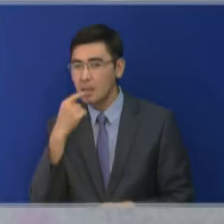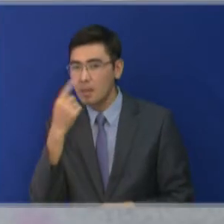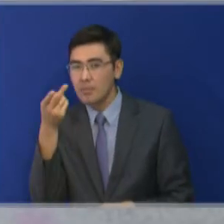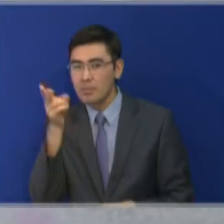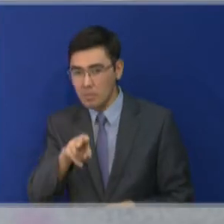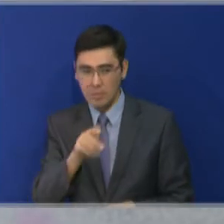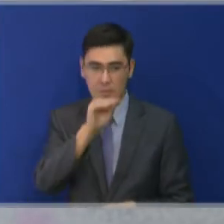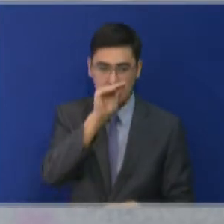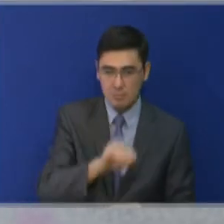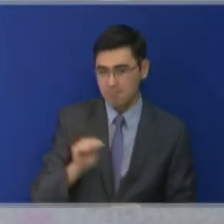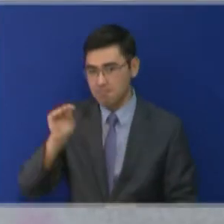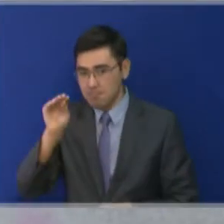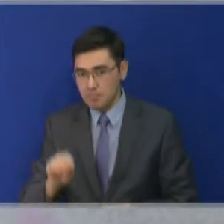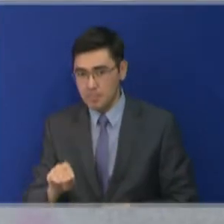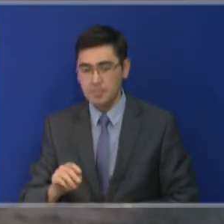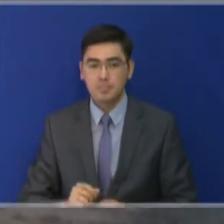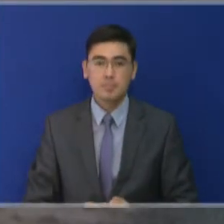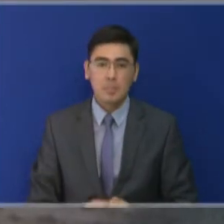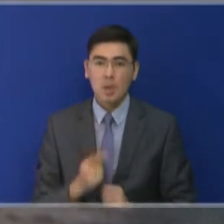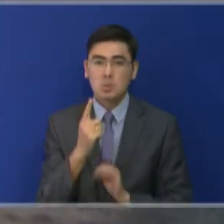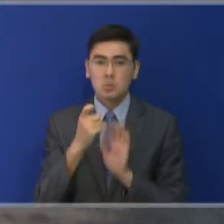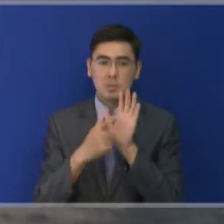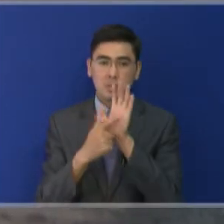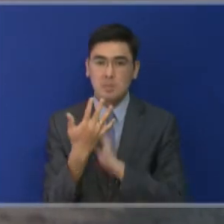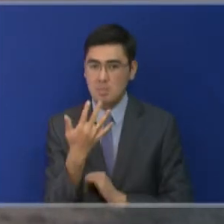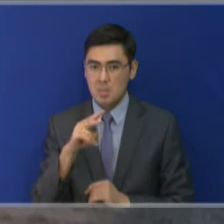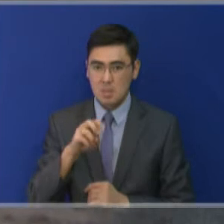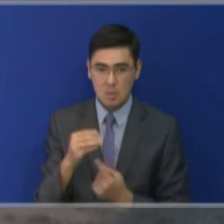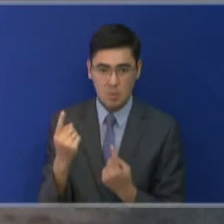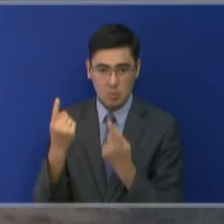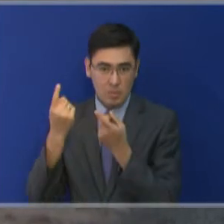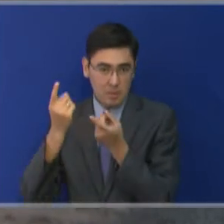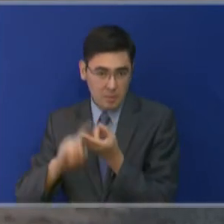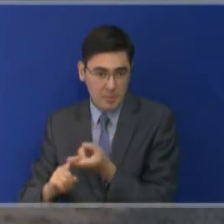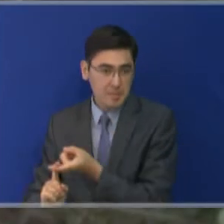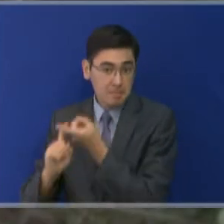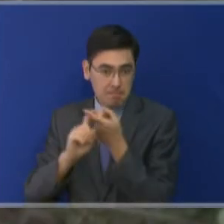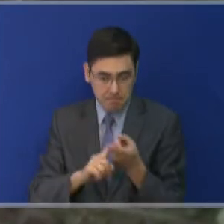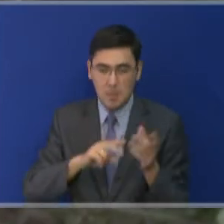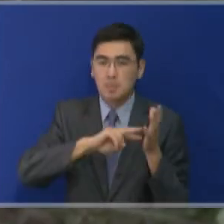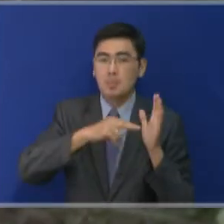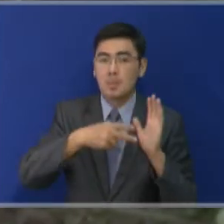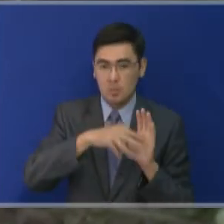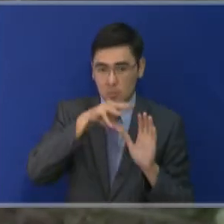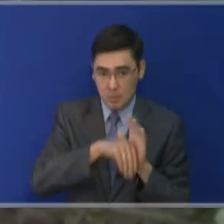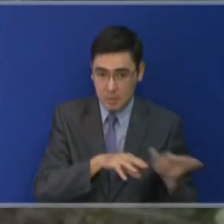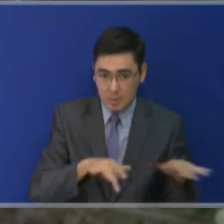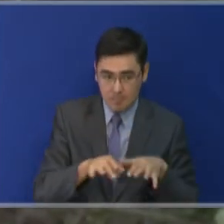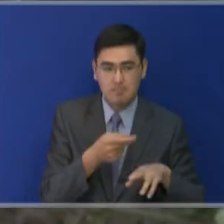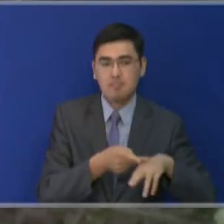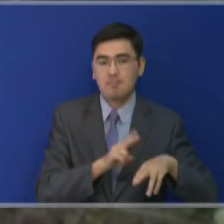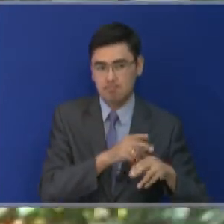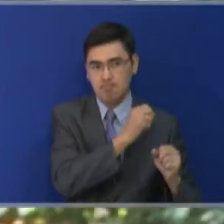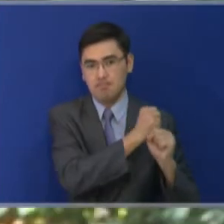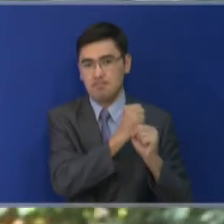Бастама ақынның 175 жылдығына орай қалалық әкімдіктің жыл басында бекіткен кешенді іс-шаралар жоспары аясында